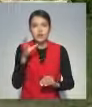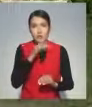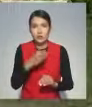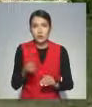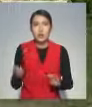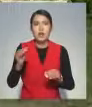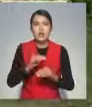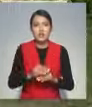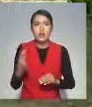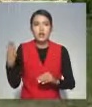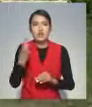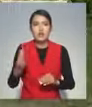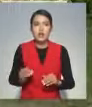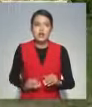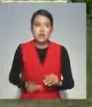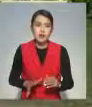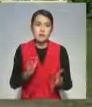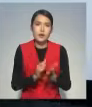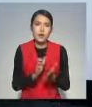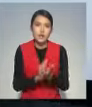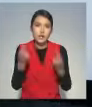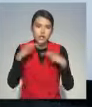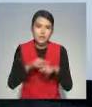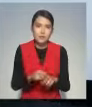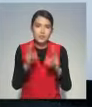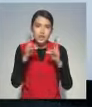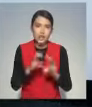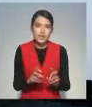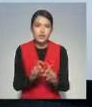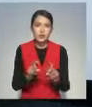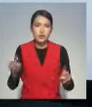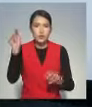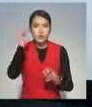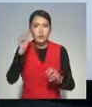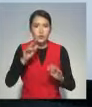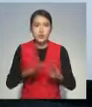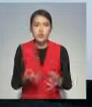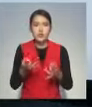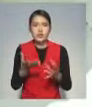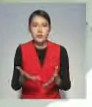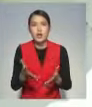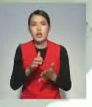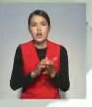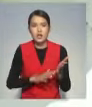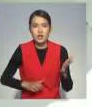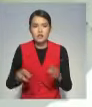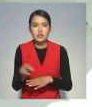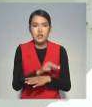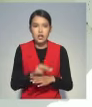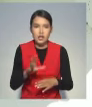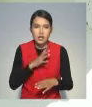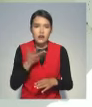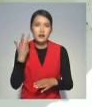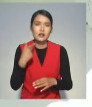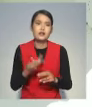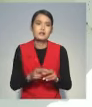заключению столичной компании, которая занималась техническим исследованием школы, учебное заведение проще ликвидировать, чем ремонтировать. Однако и в